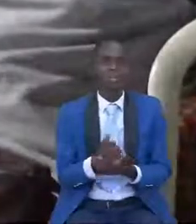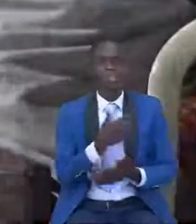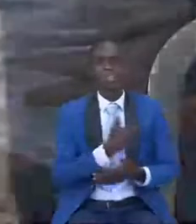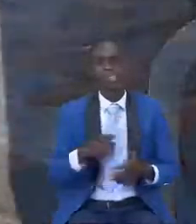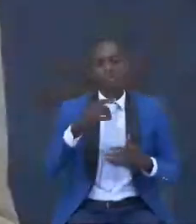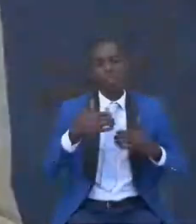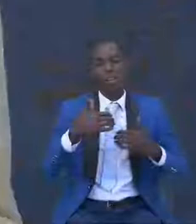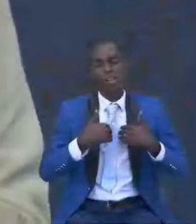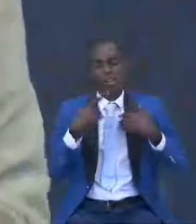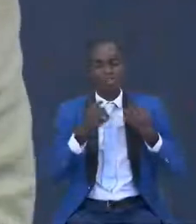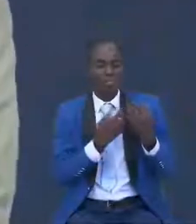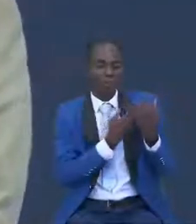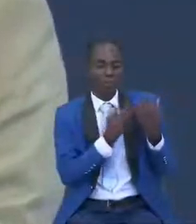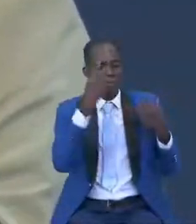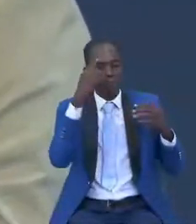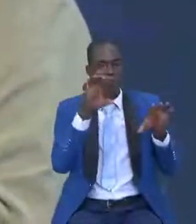Amen.